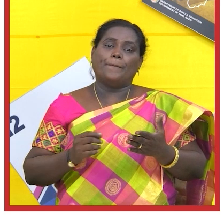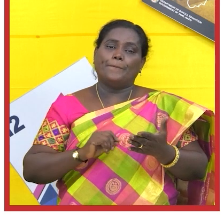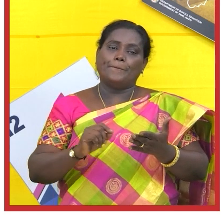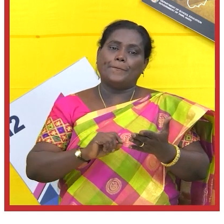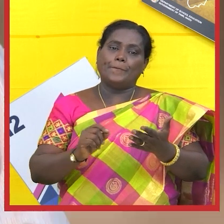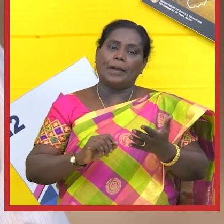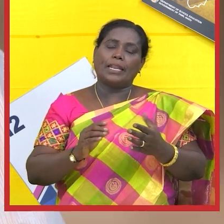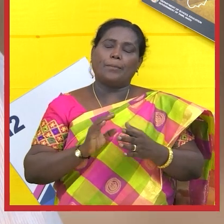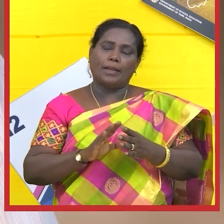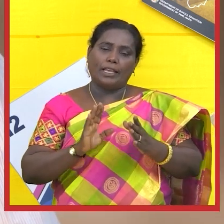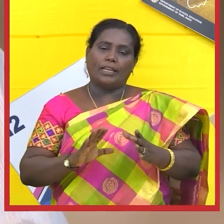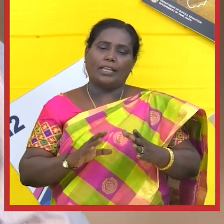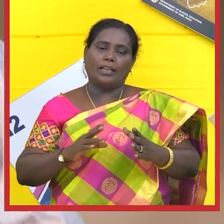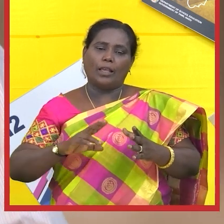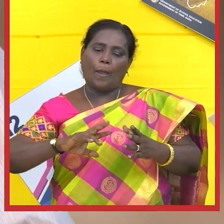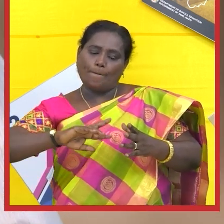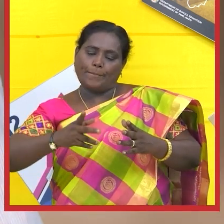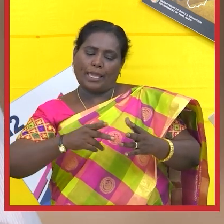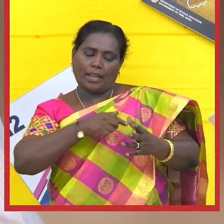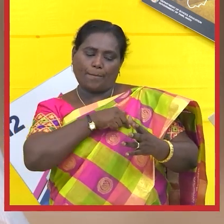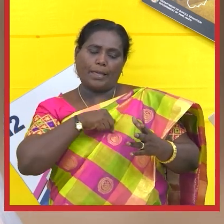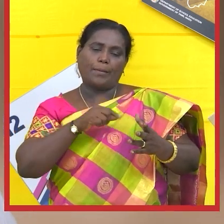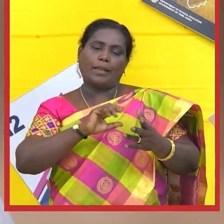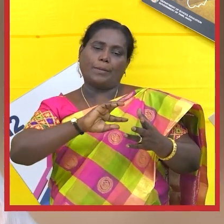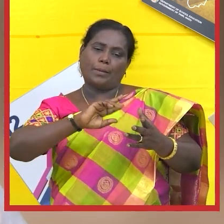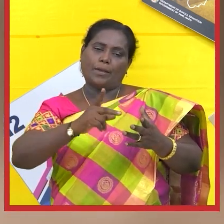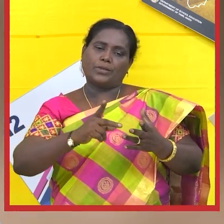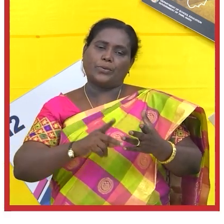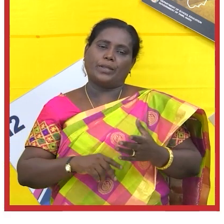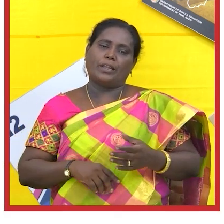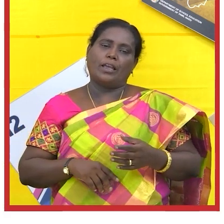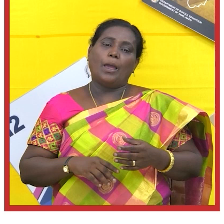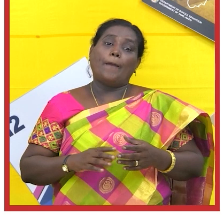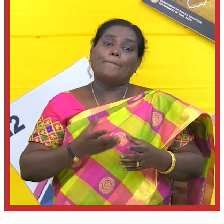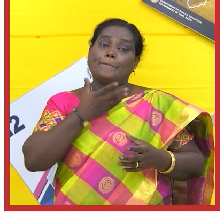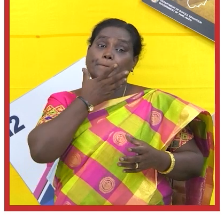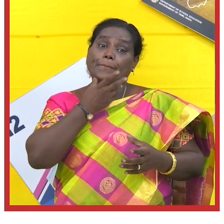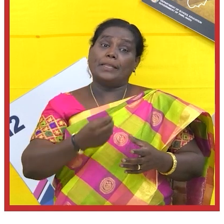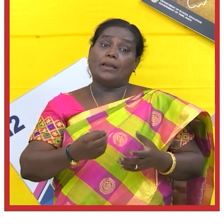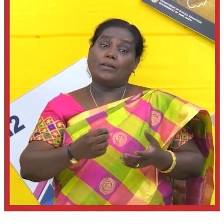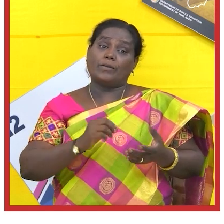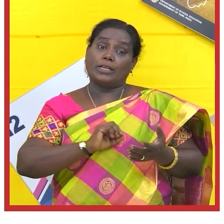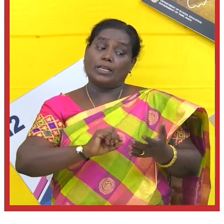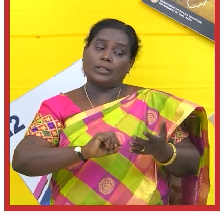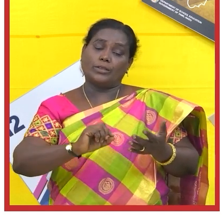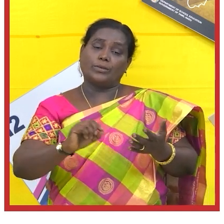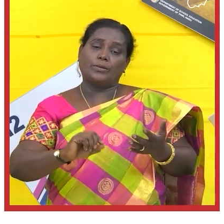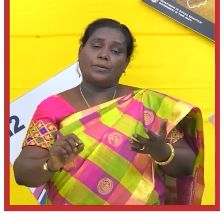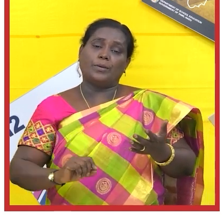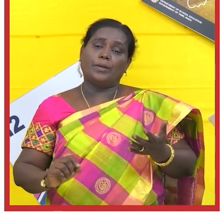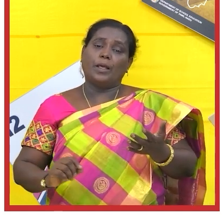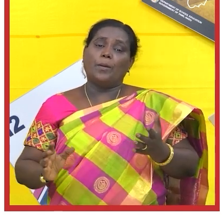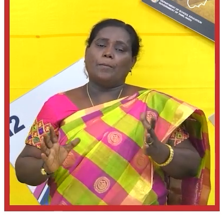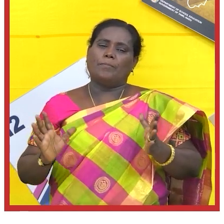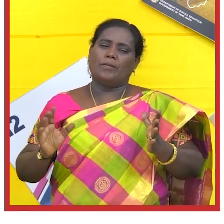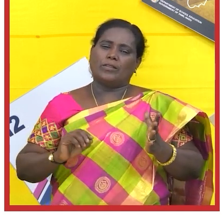மறைமலை அடிகள் என்று மாற்றிக்கொண்டார் என்பதை நீங்கள் நினைவில் கொள்ள வேண்டும். அது மட்டுமல்ல, பெரியார் அவர்களுடைய எழுத்து சீர்திருத்தம் என்று நாம் எழுதக்கூடிய எழுத்துக்கள்